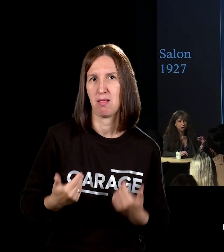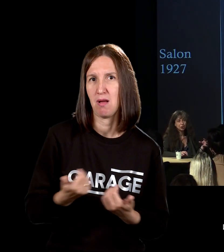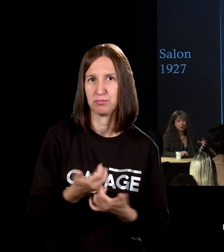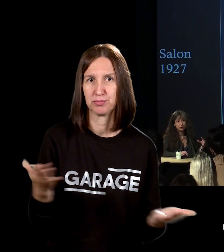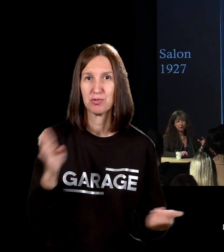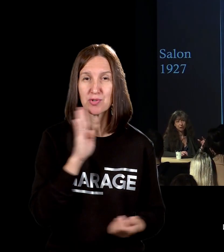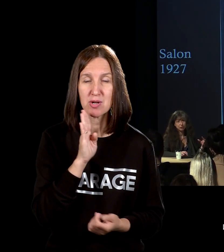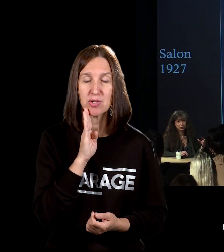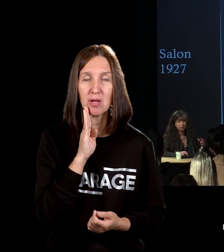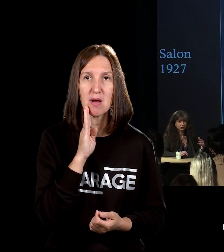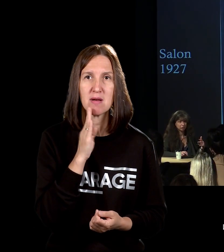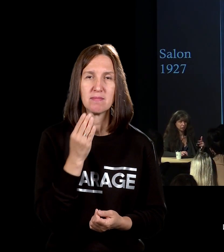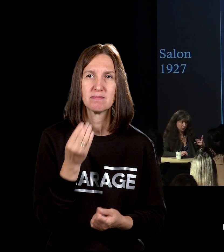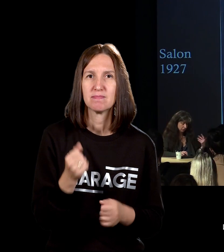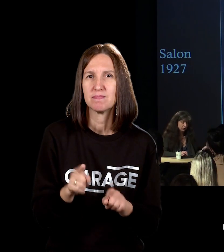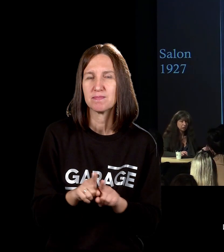смесь отвращения